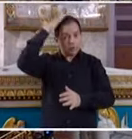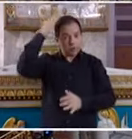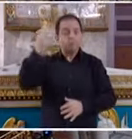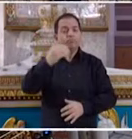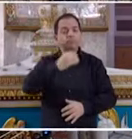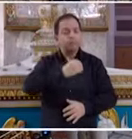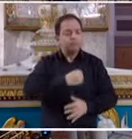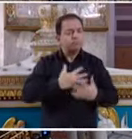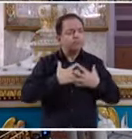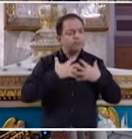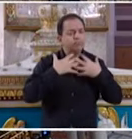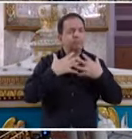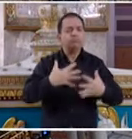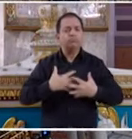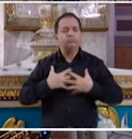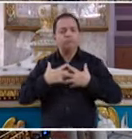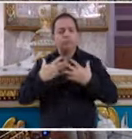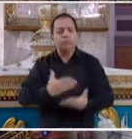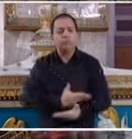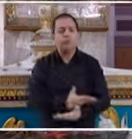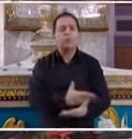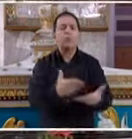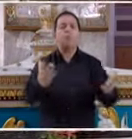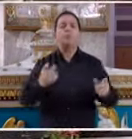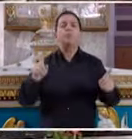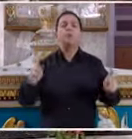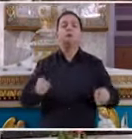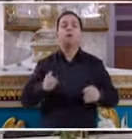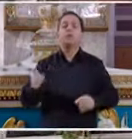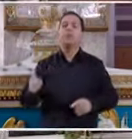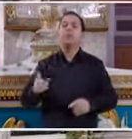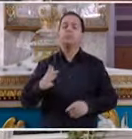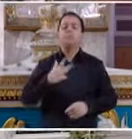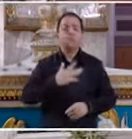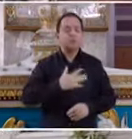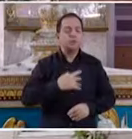πάντων ημών. Και με τα του